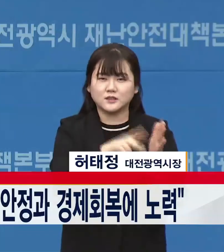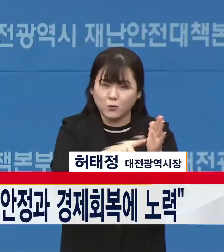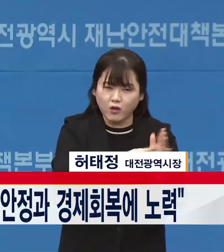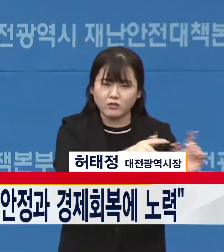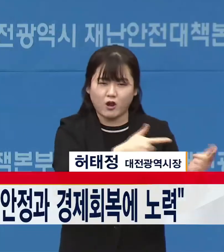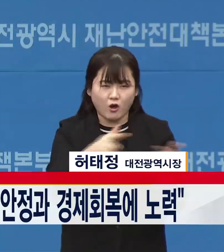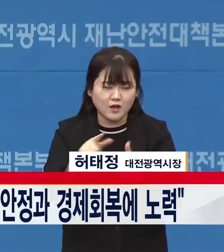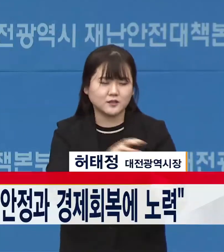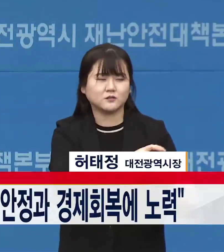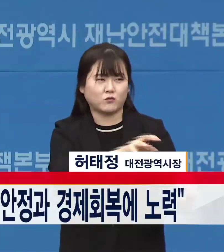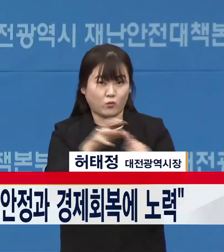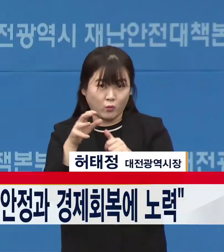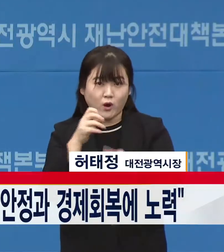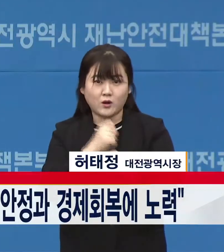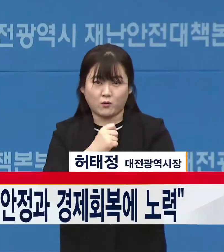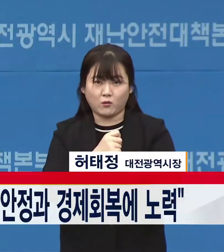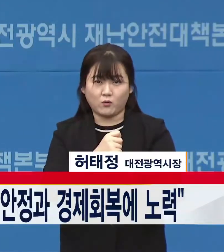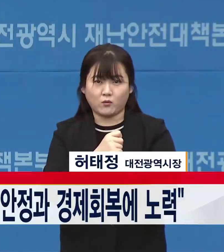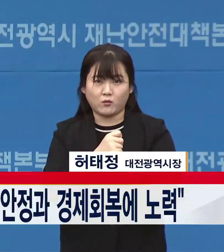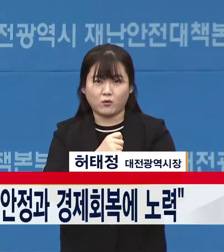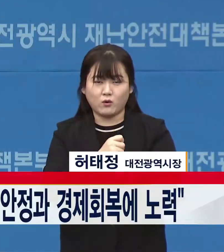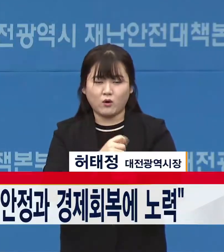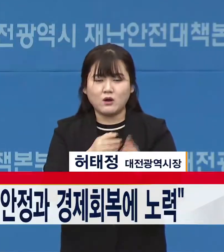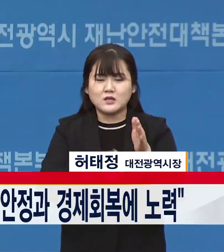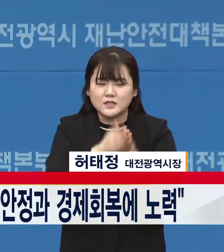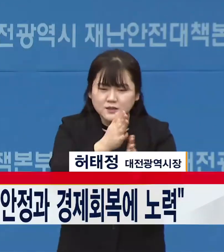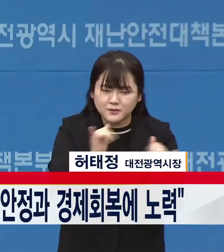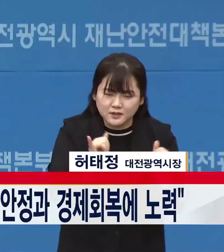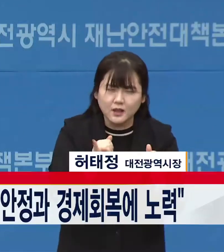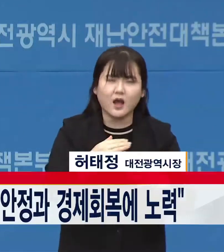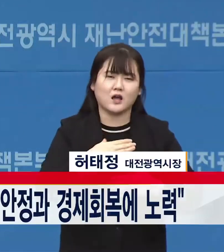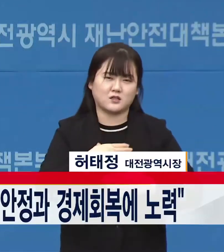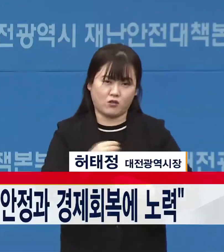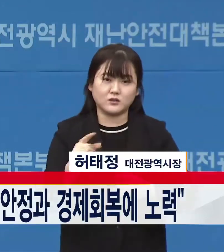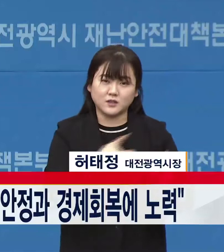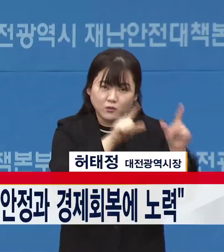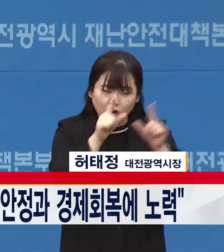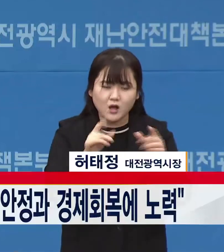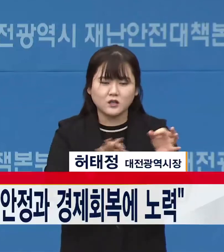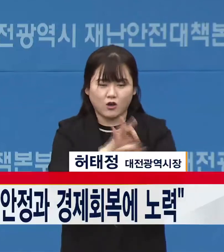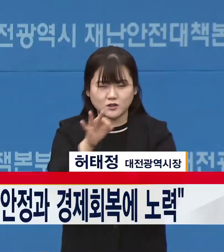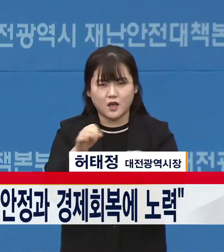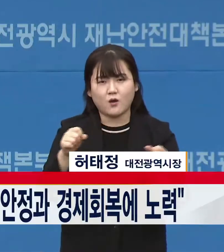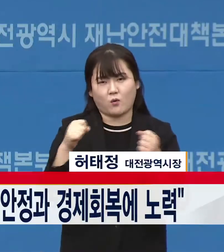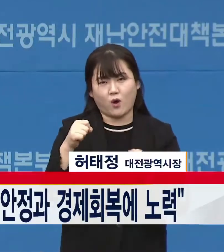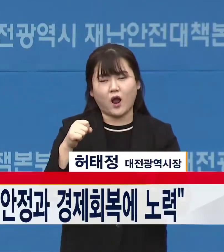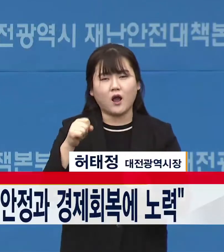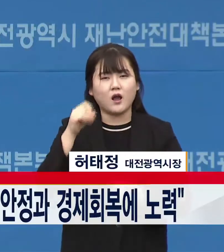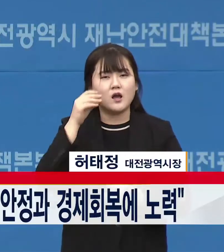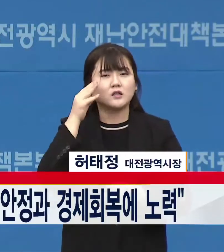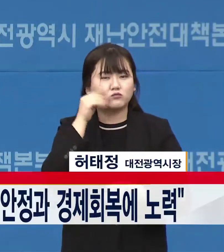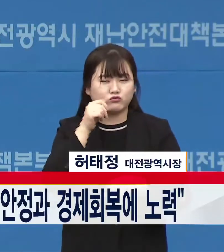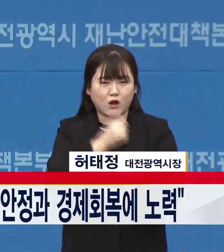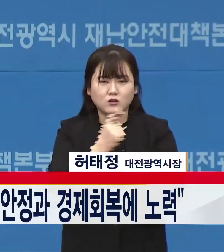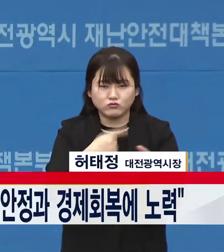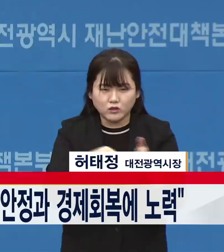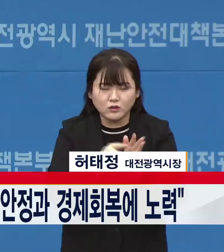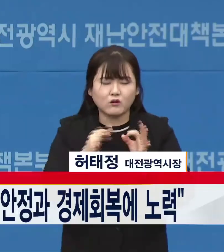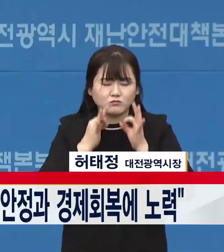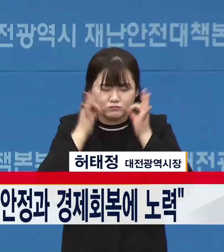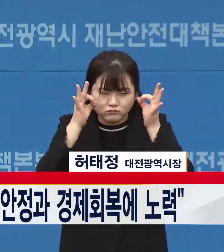자원을 처음 동원하여 서민생활 안정과 경제 활력 회복에 최선의